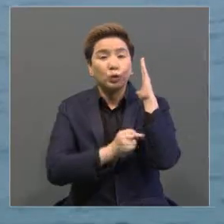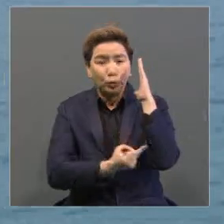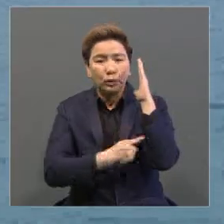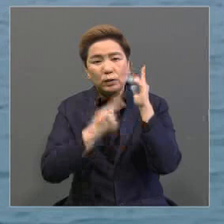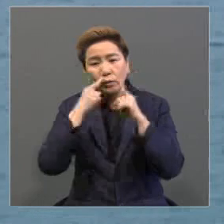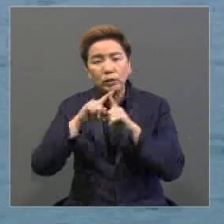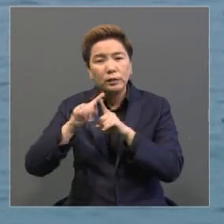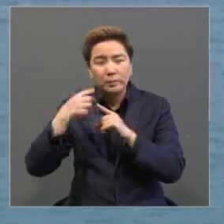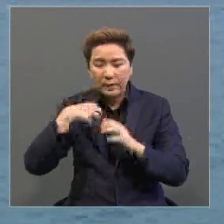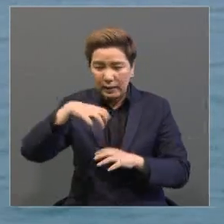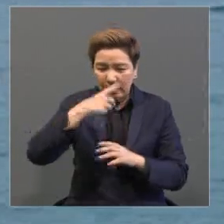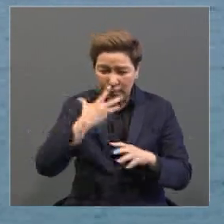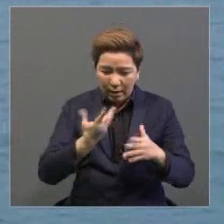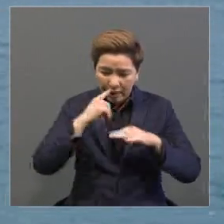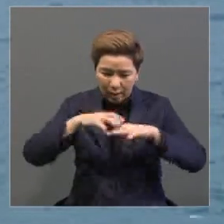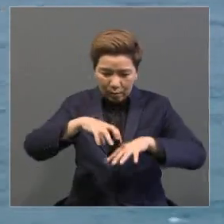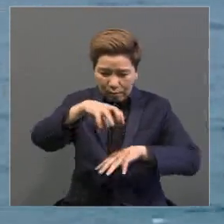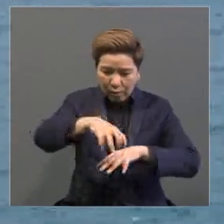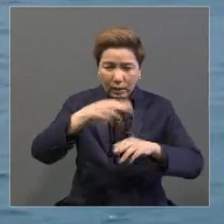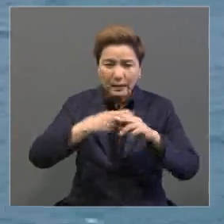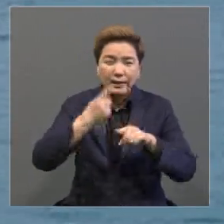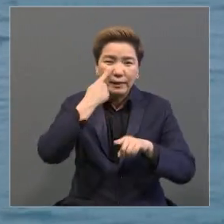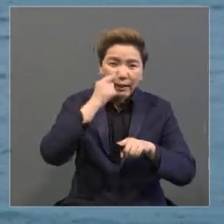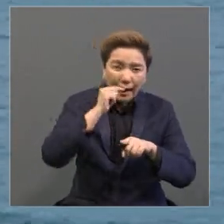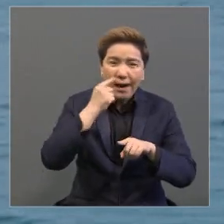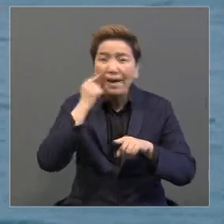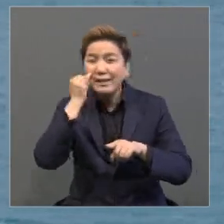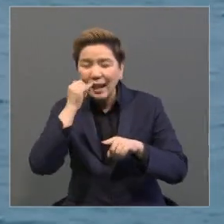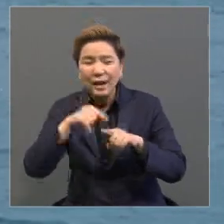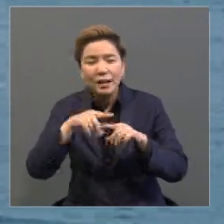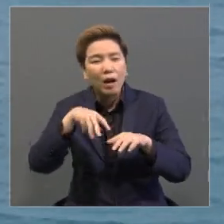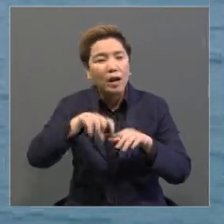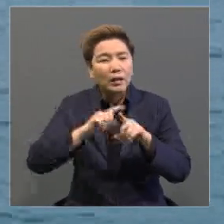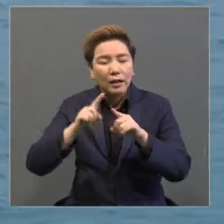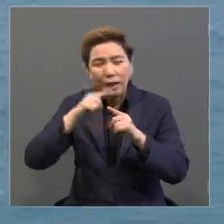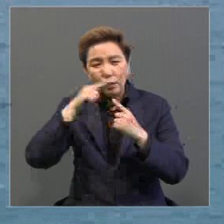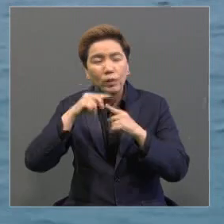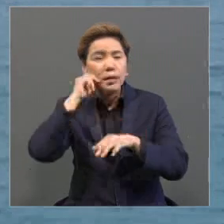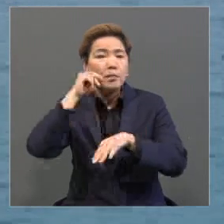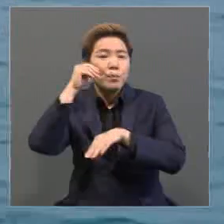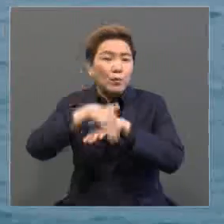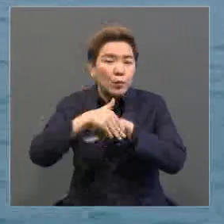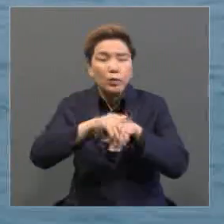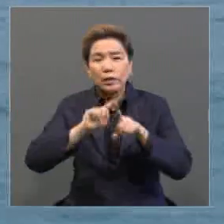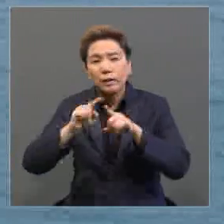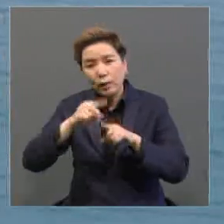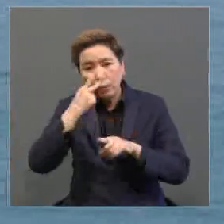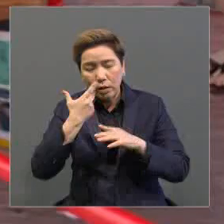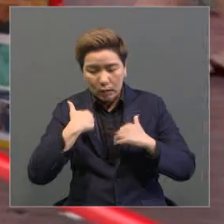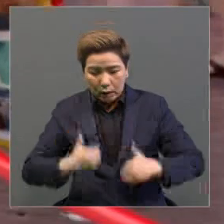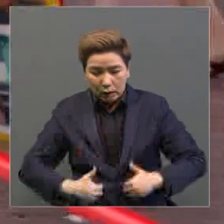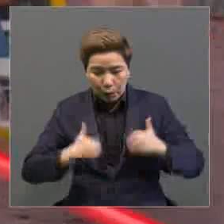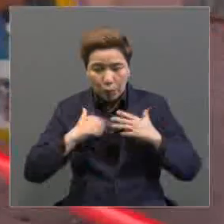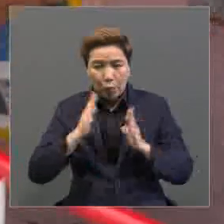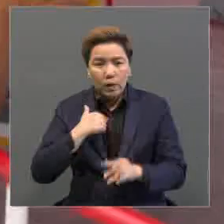นะฮะไม่ว่าจะเป็นก้อนหินที่โผล่กลางทะเลที่เป็นหินตาหินยายความร่มรื่นของน้ำตกหน้าเมืองนะฮะและได้ชม